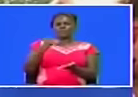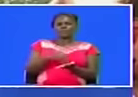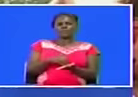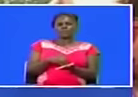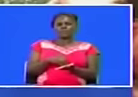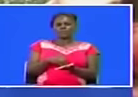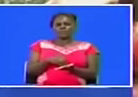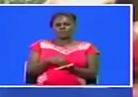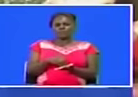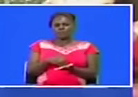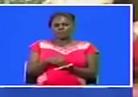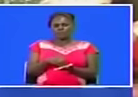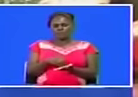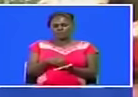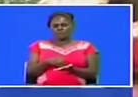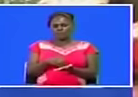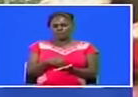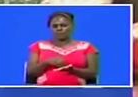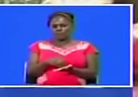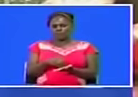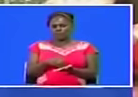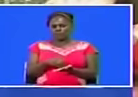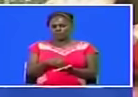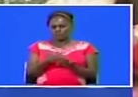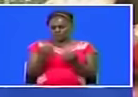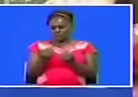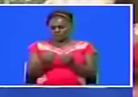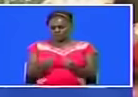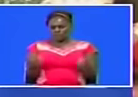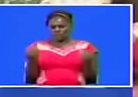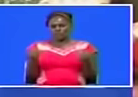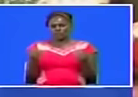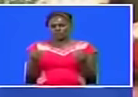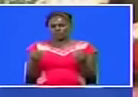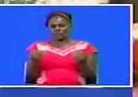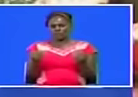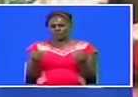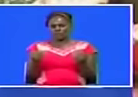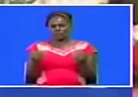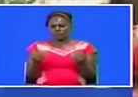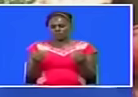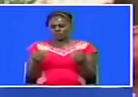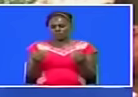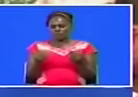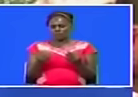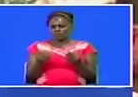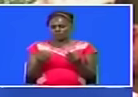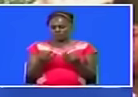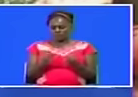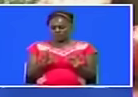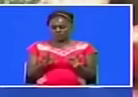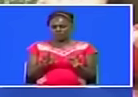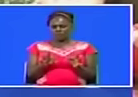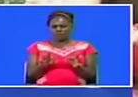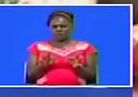nyinyi. Nasema asante sana. Waje watoto wa saidia mimi nasomesha mtoto mpaka namaliza